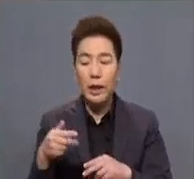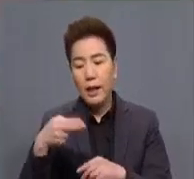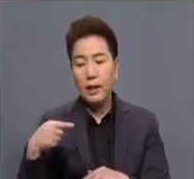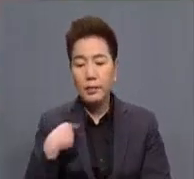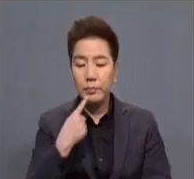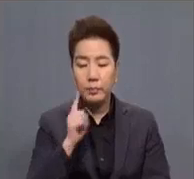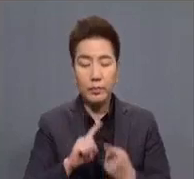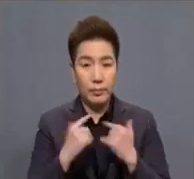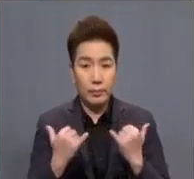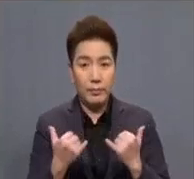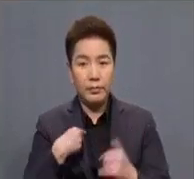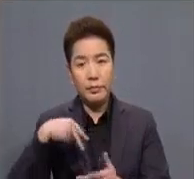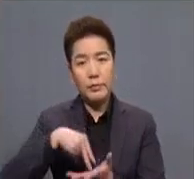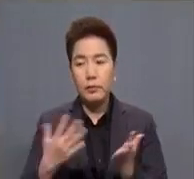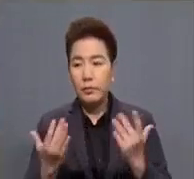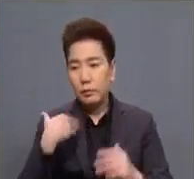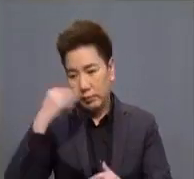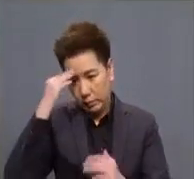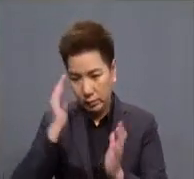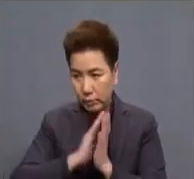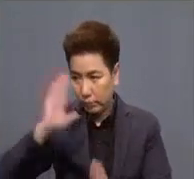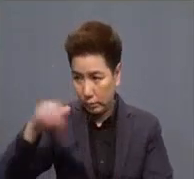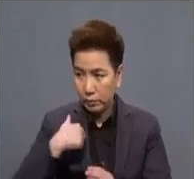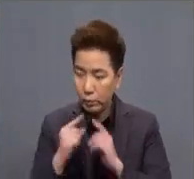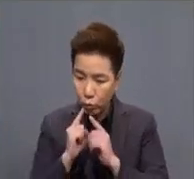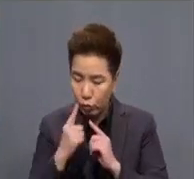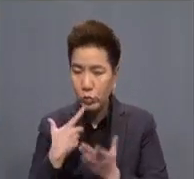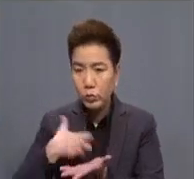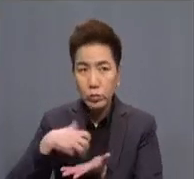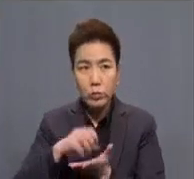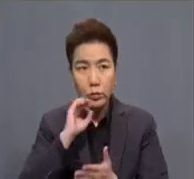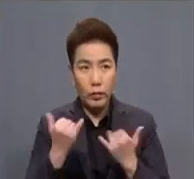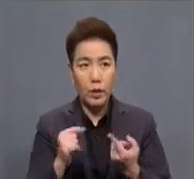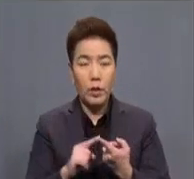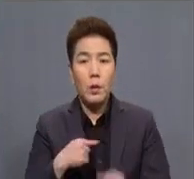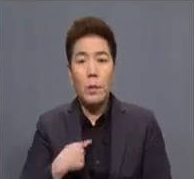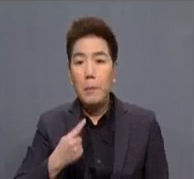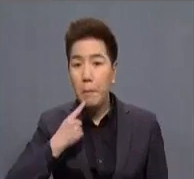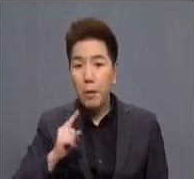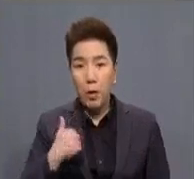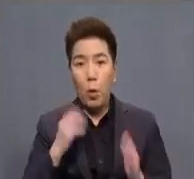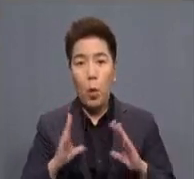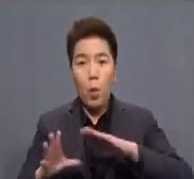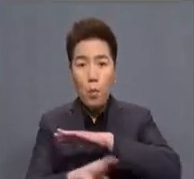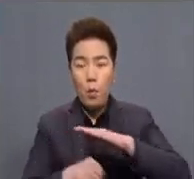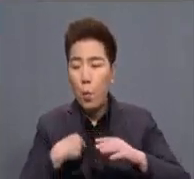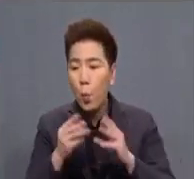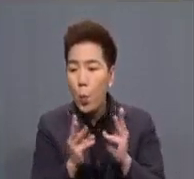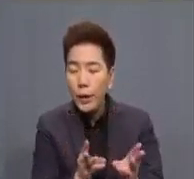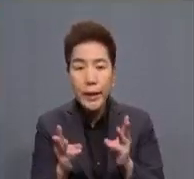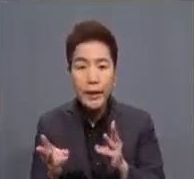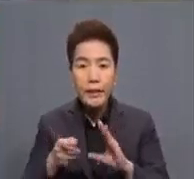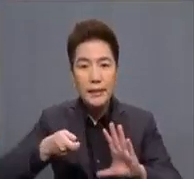ยาดายืนรอให้การกับตำรวจอยู่นะครับนี่นะฮะบอกว่าคนร้ายนี่ใช้วิธี